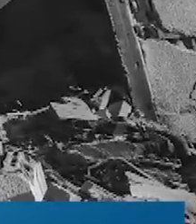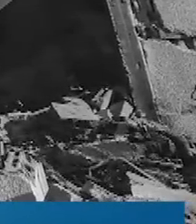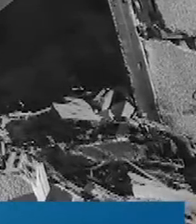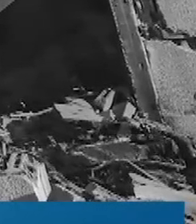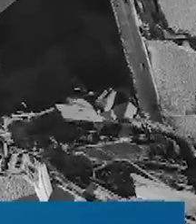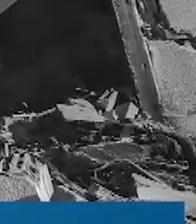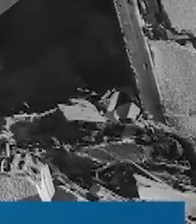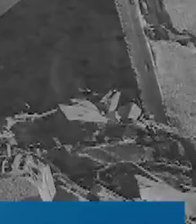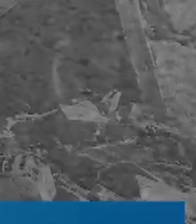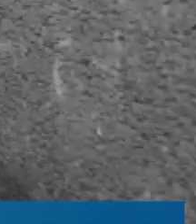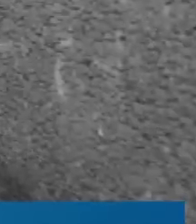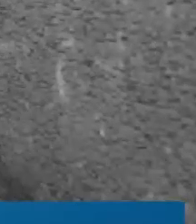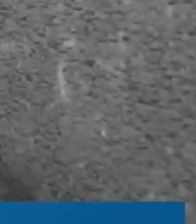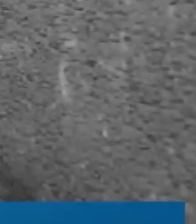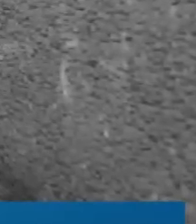şarkılar